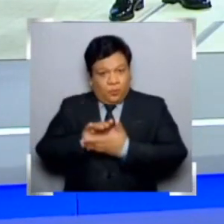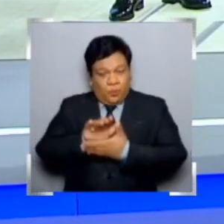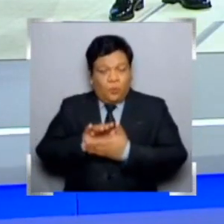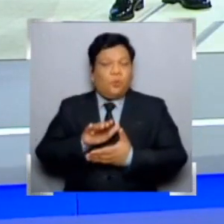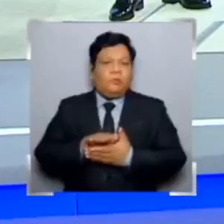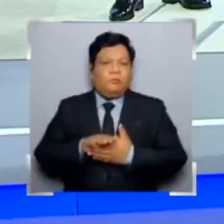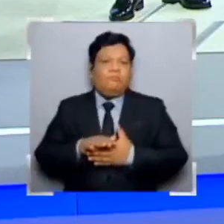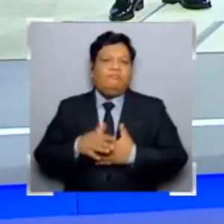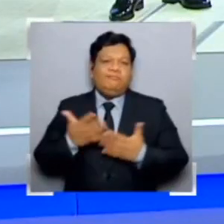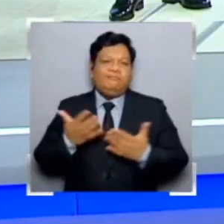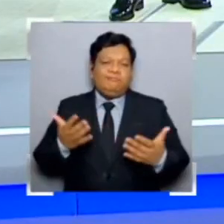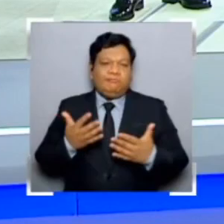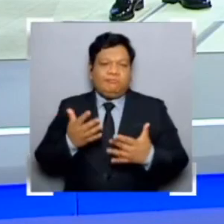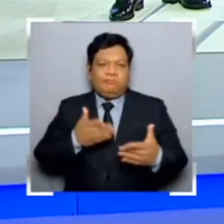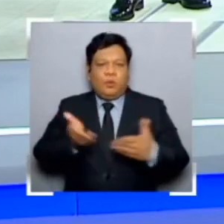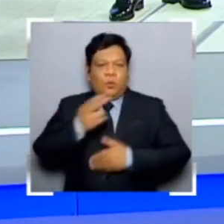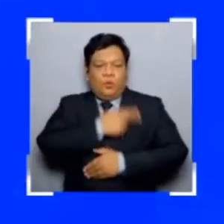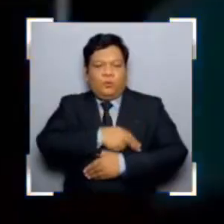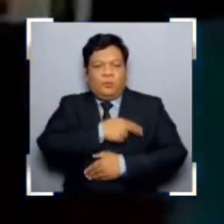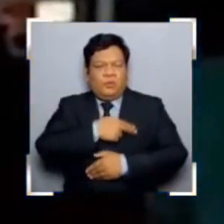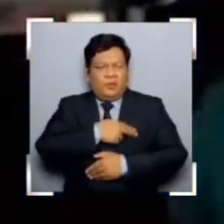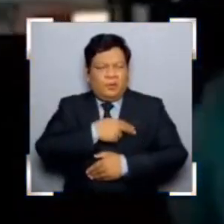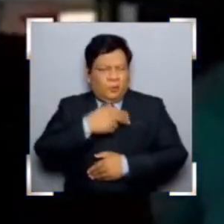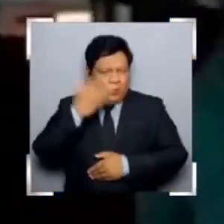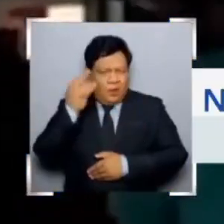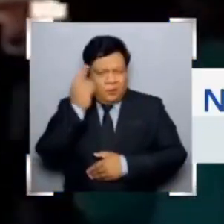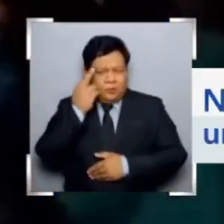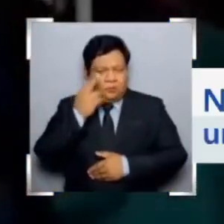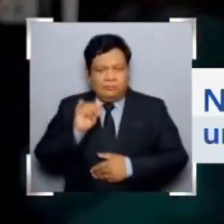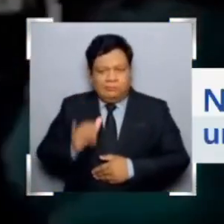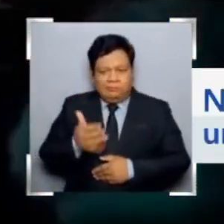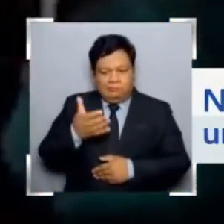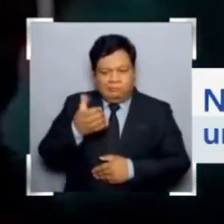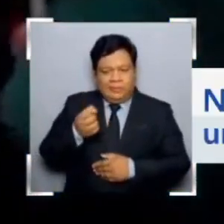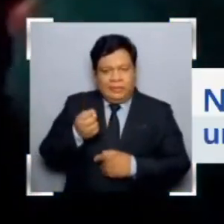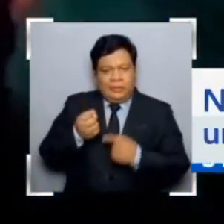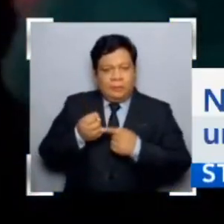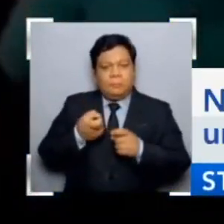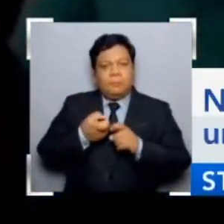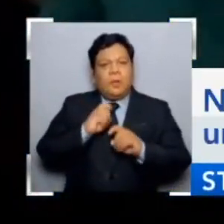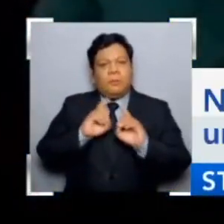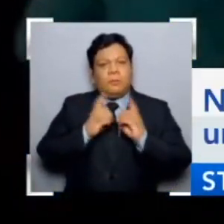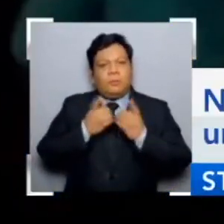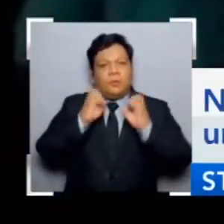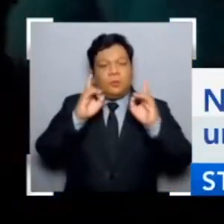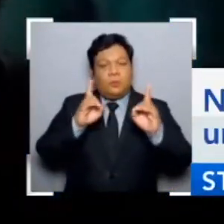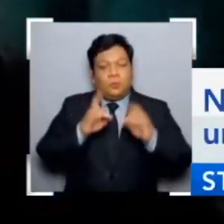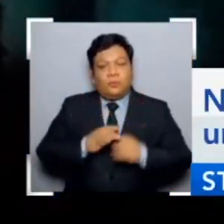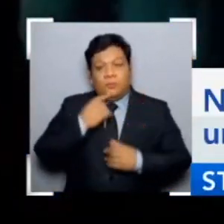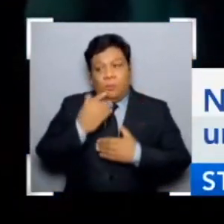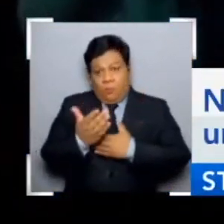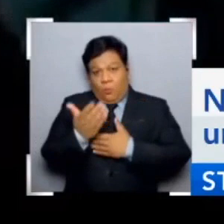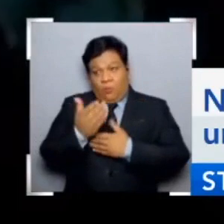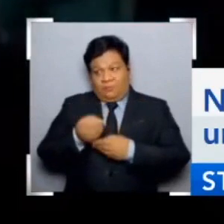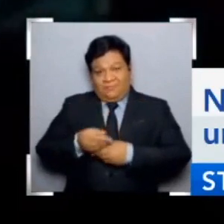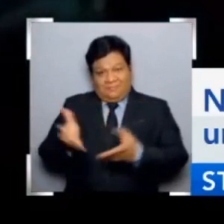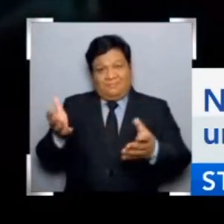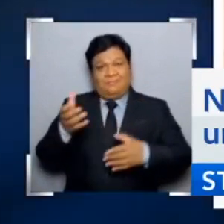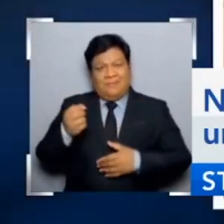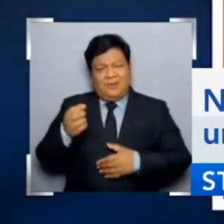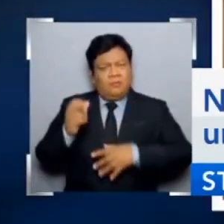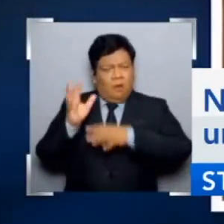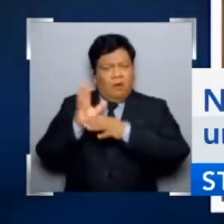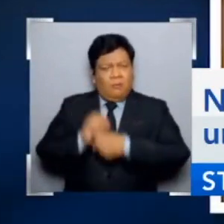ng Department of Education. Umaga raw, pinamigay ang mga gatas sa mga bata. Dati na raw namimigay sa kanila ng fresh milk